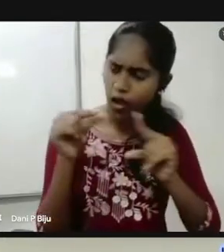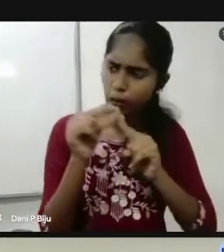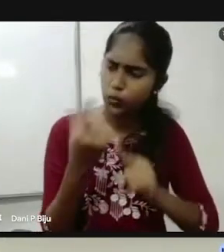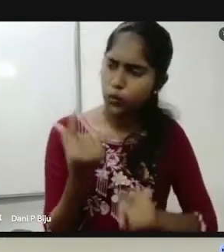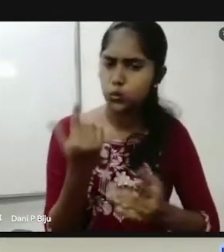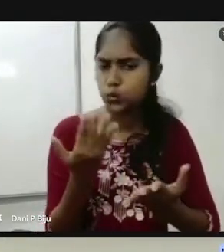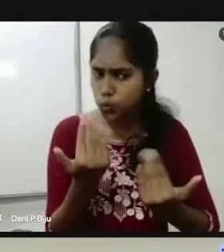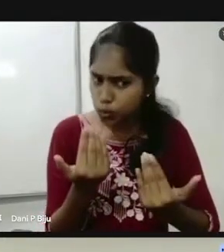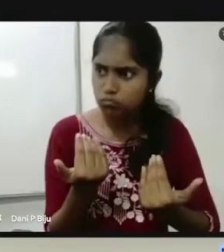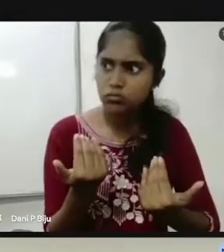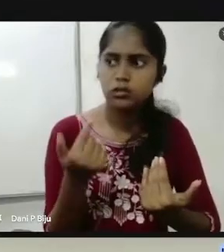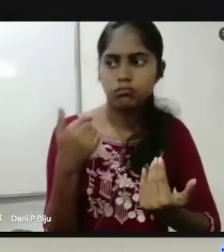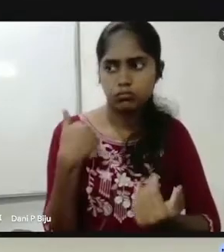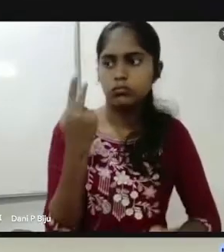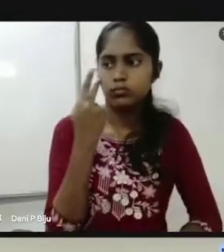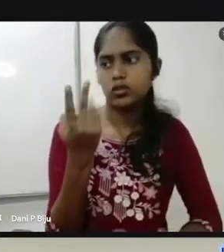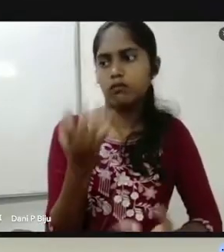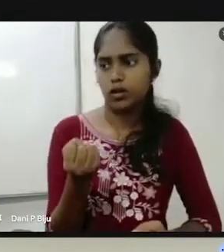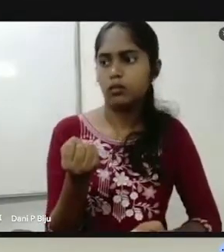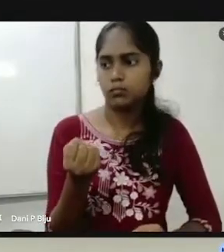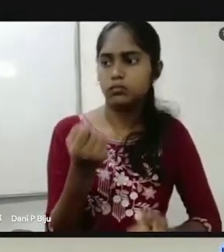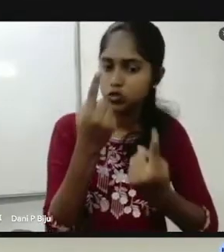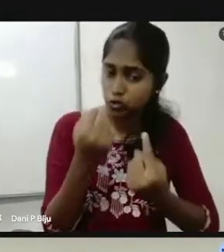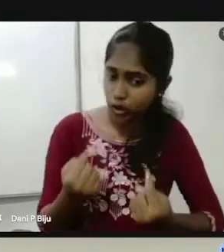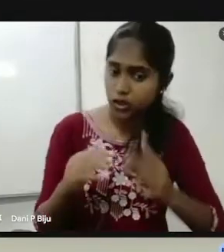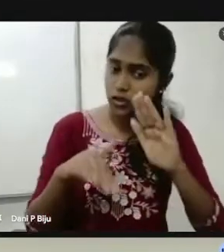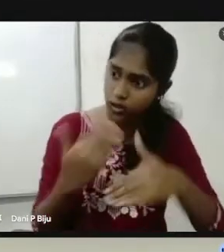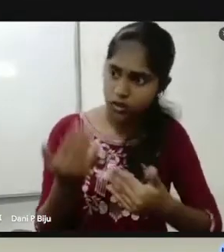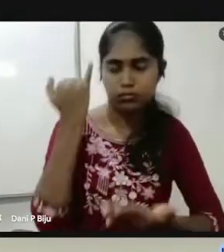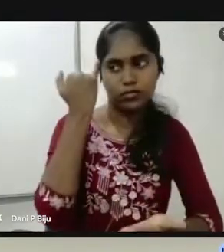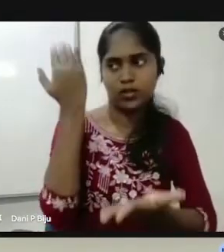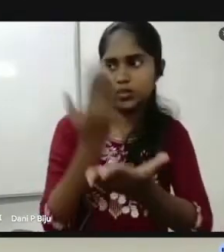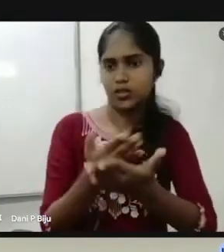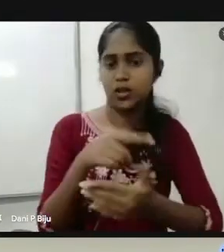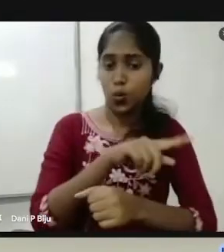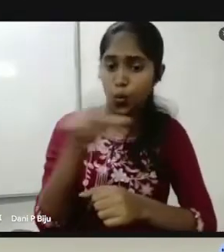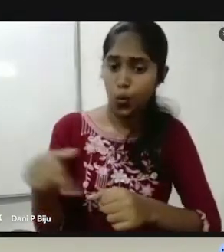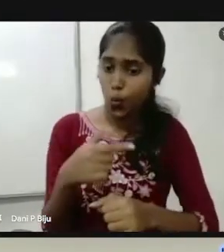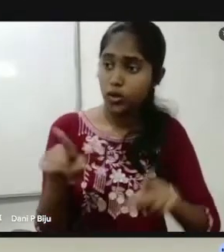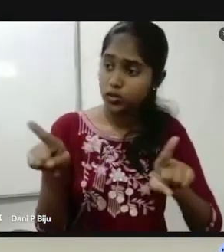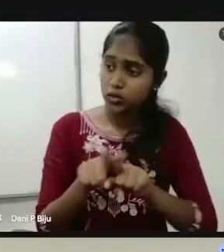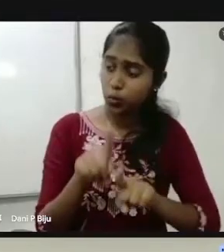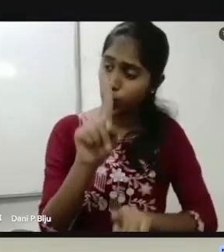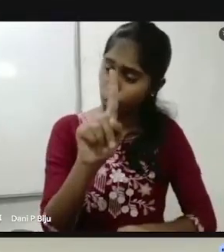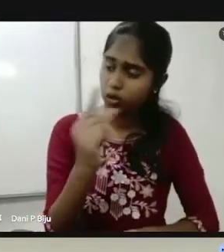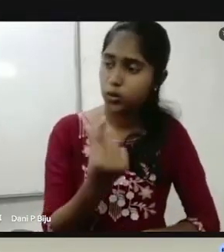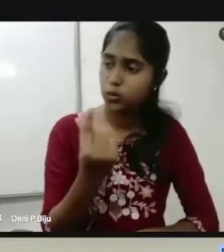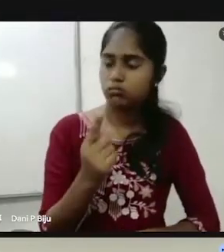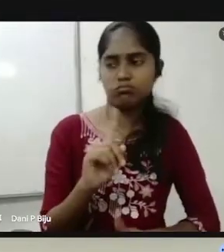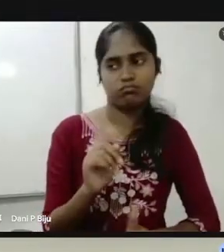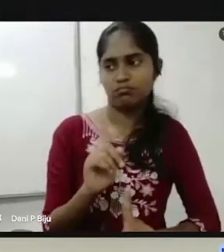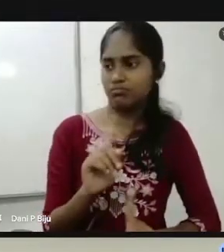ഇല്ലയോ, അതെല്ലാം നോക്കിയിട്ടാണ് നമ്മൾ സജസ്റ്റ് ചെയ്യുന്നത്. സോ ഇറ്റ് ഇസ് നോട്ട് ലൈക്ക് എവറിബഡി എല്ലാവർക്കും കൂടെ ഒരെണ്ണം ഫിറ്റ് ആവും, അങ്ങനെയില്ല. പക്ഷെ